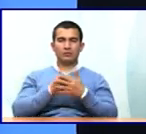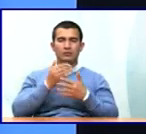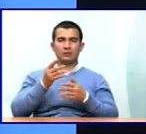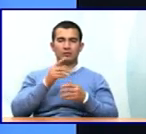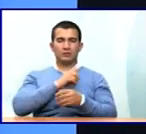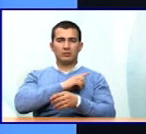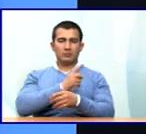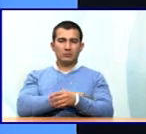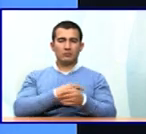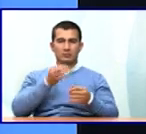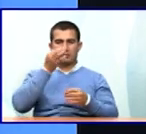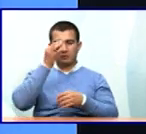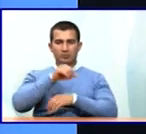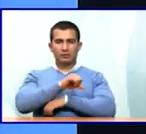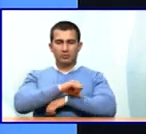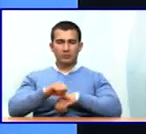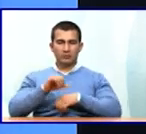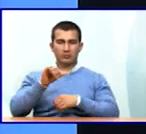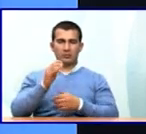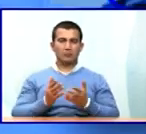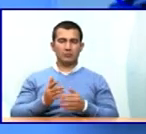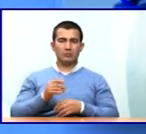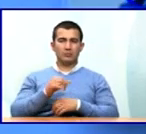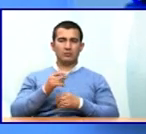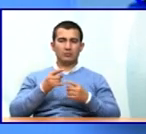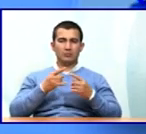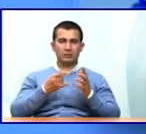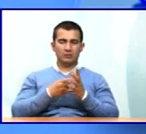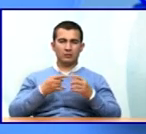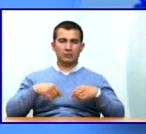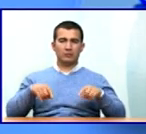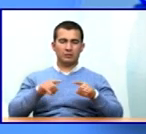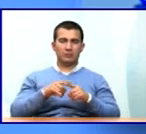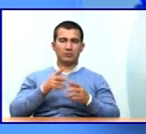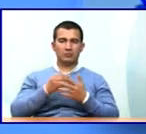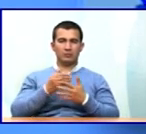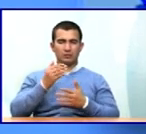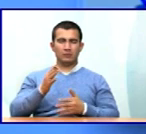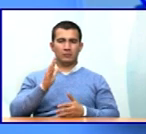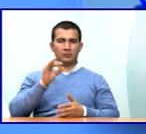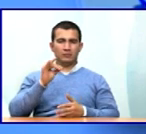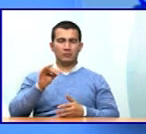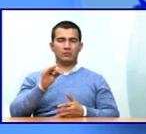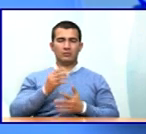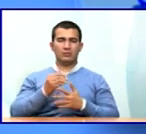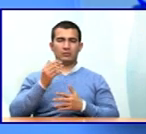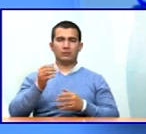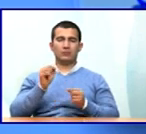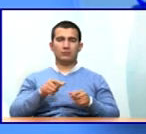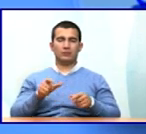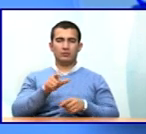kuch chiziqlari asosida yoki magnet maydon induksiyasi vektorining yo'nalishi